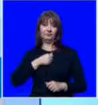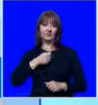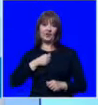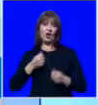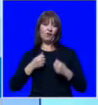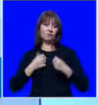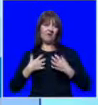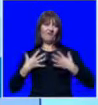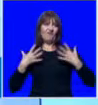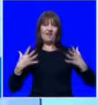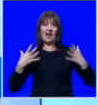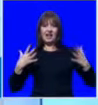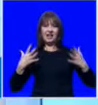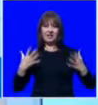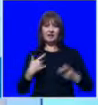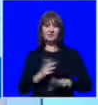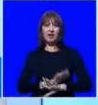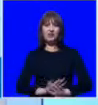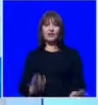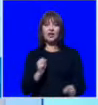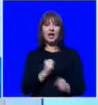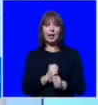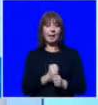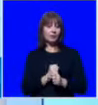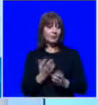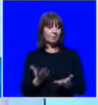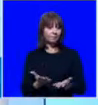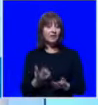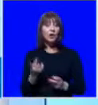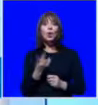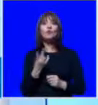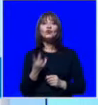сме велики и какви страшни работи сме свършили. И второ до